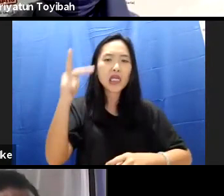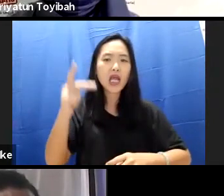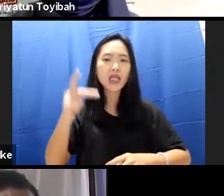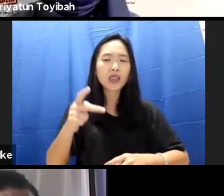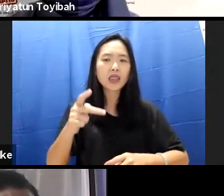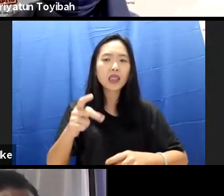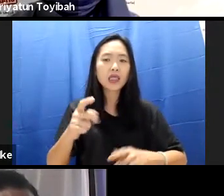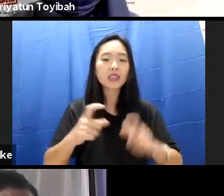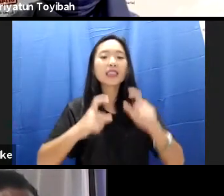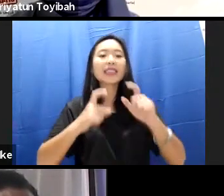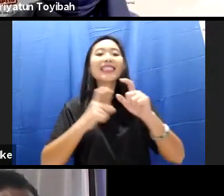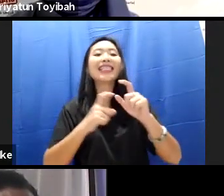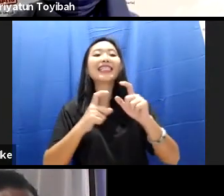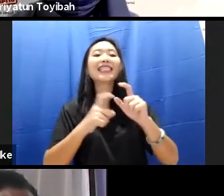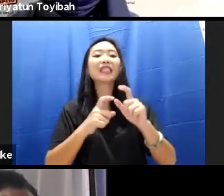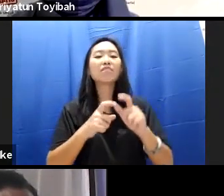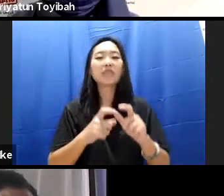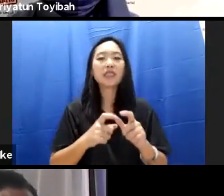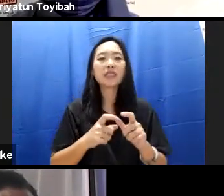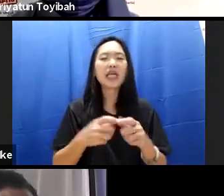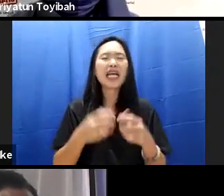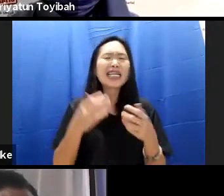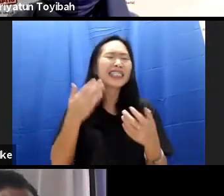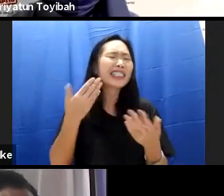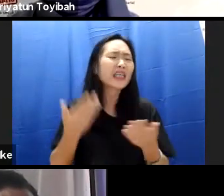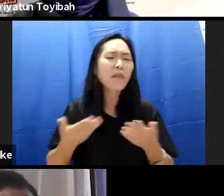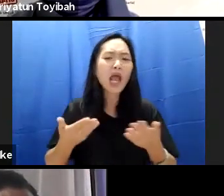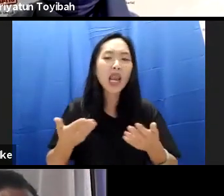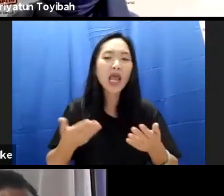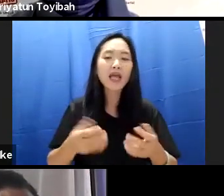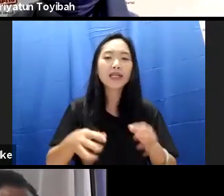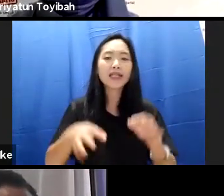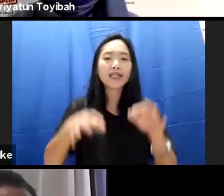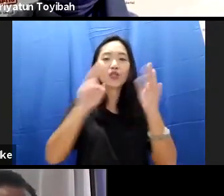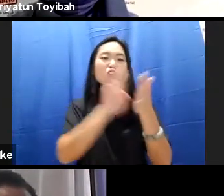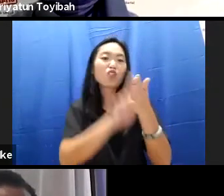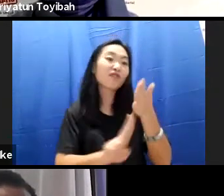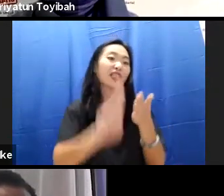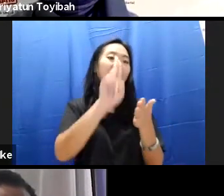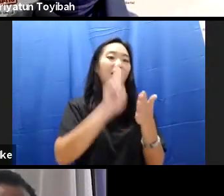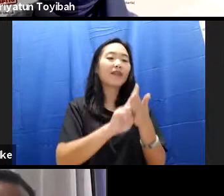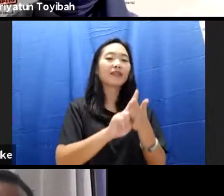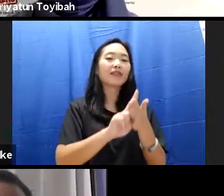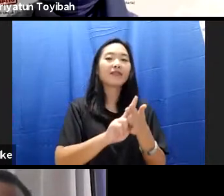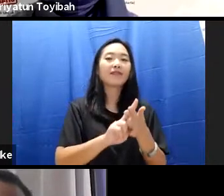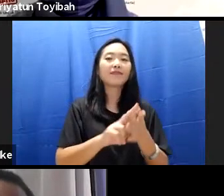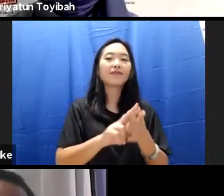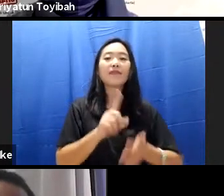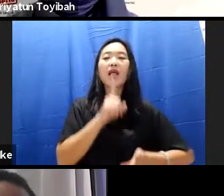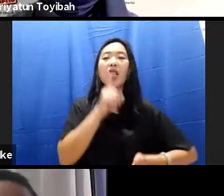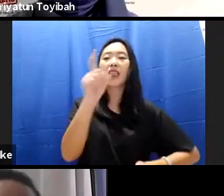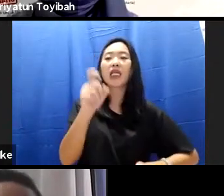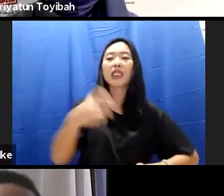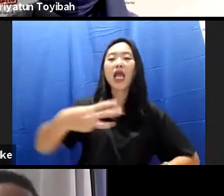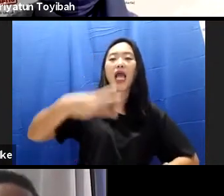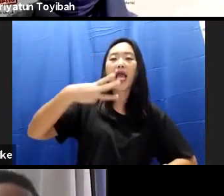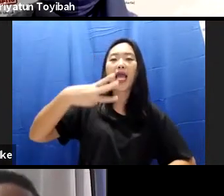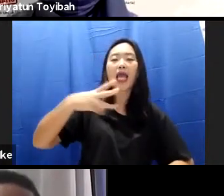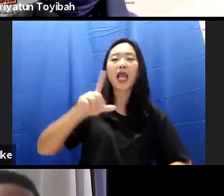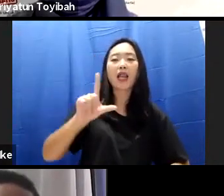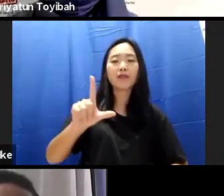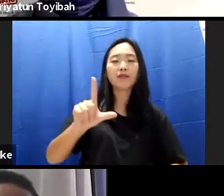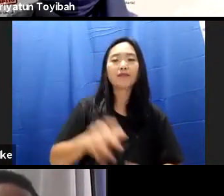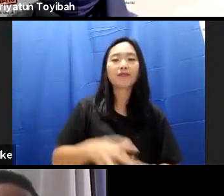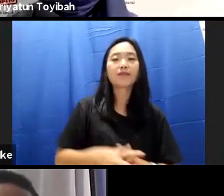di pendidikan tinggi. Nah, saya akan ke Kak Els. Apakah ada persoalan seksisme dan diskriminasi gender,